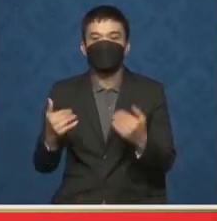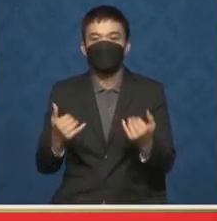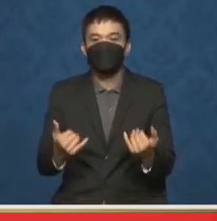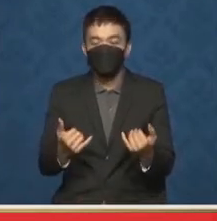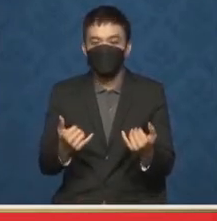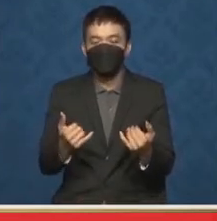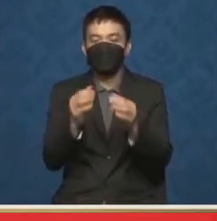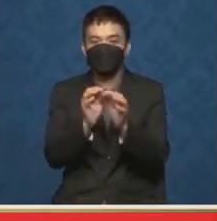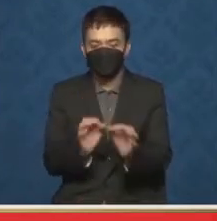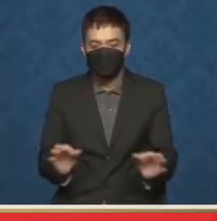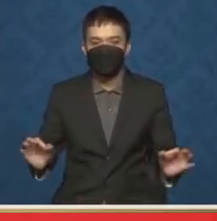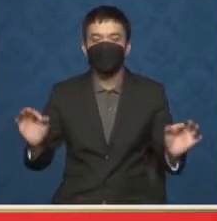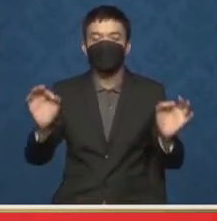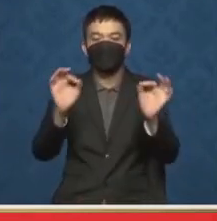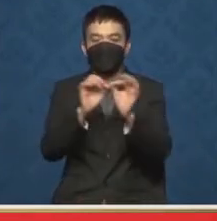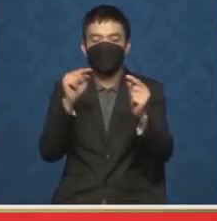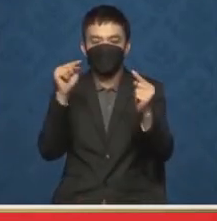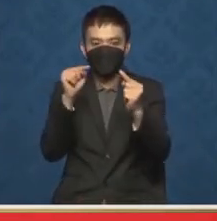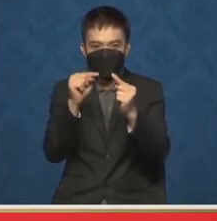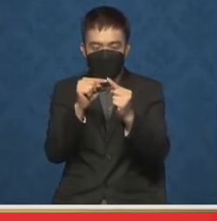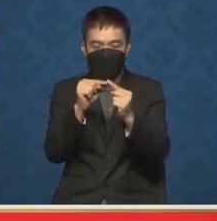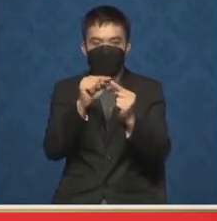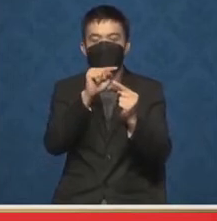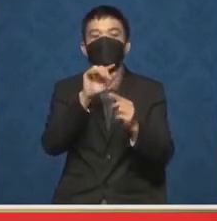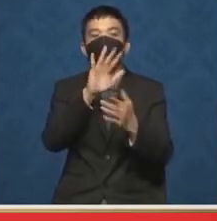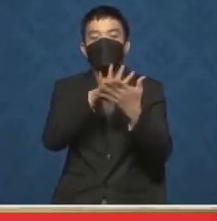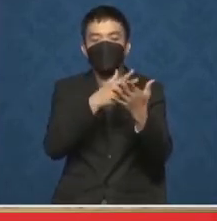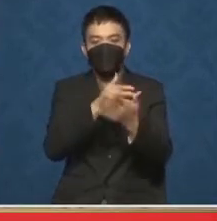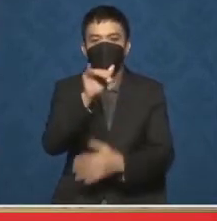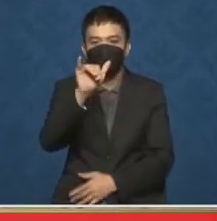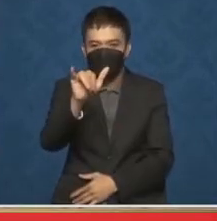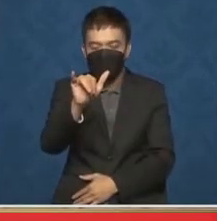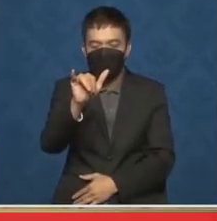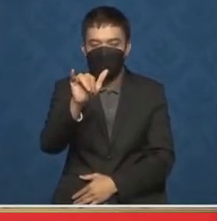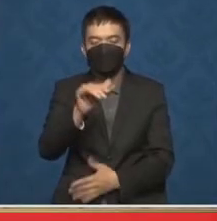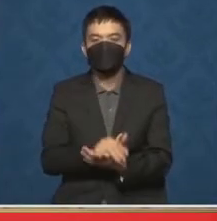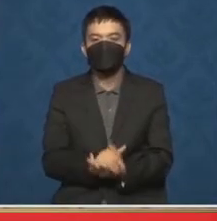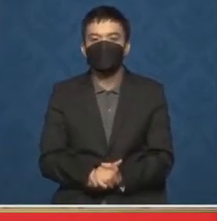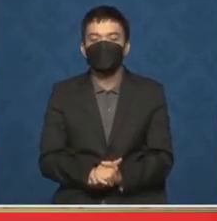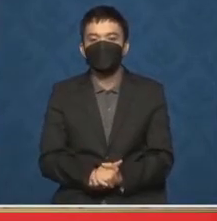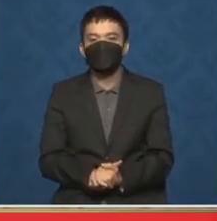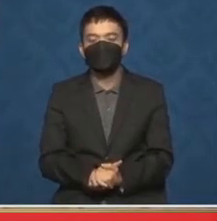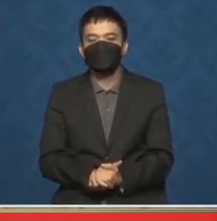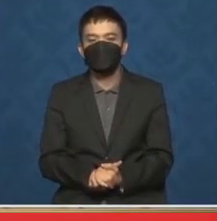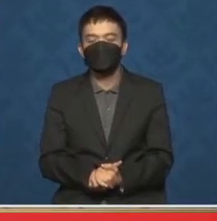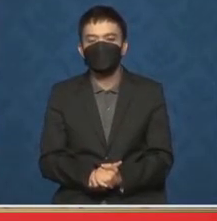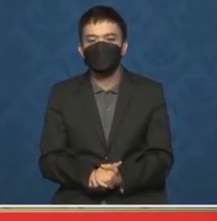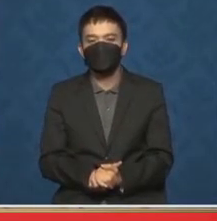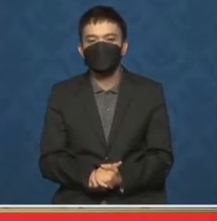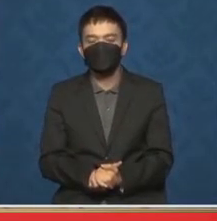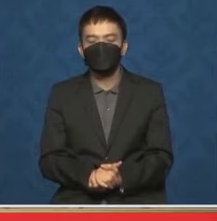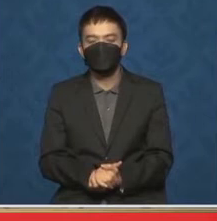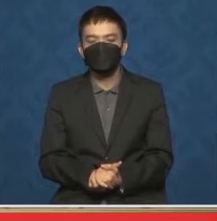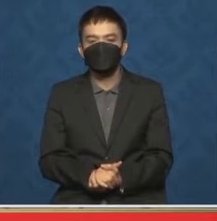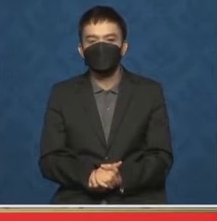นด้านยธศาต์แต่ขนาดอยู่กันการมี